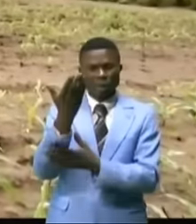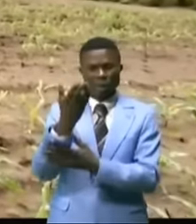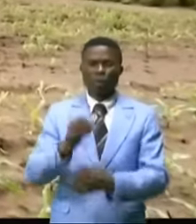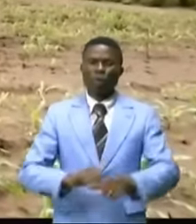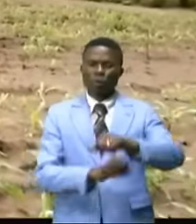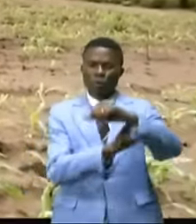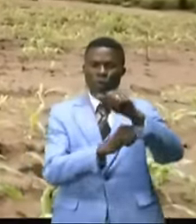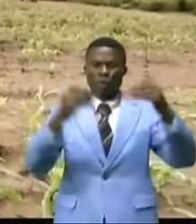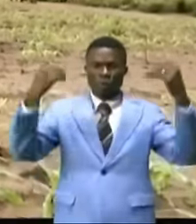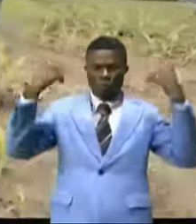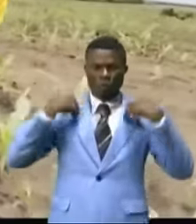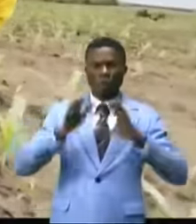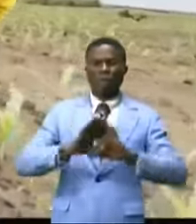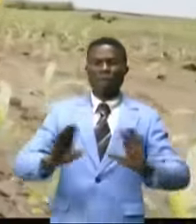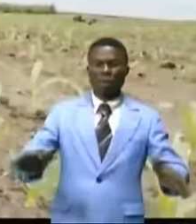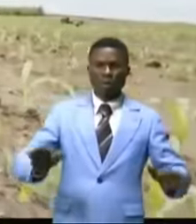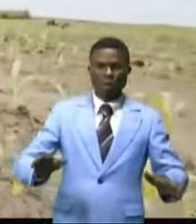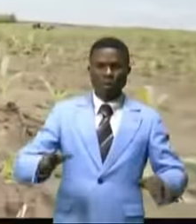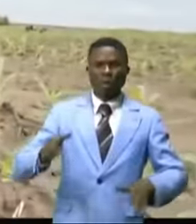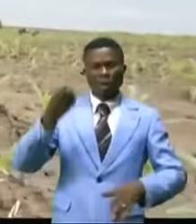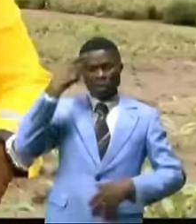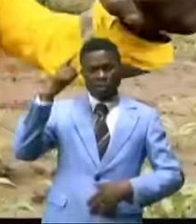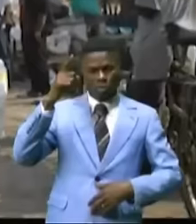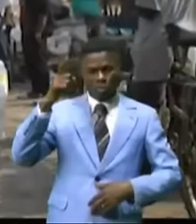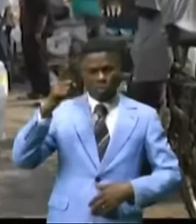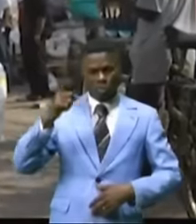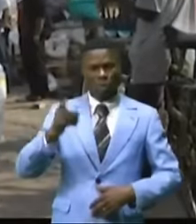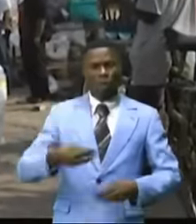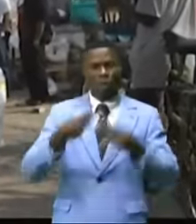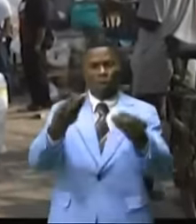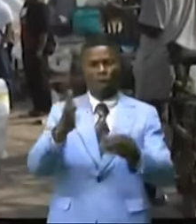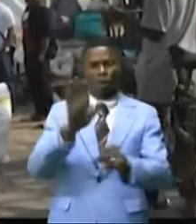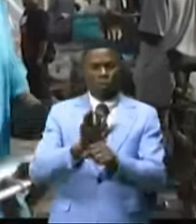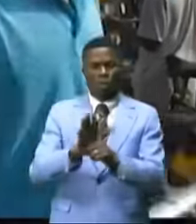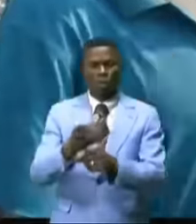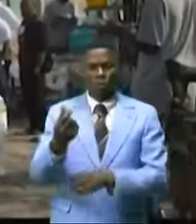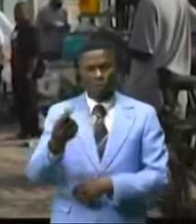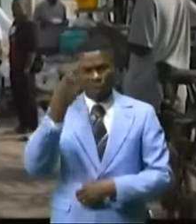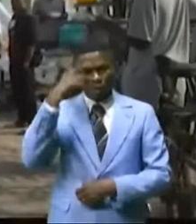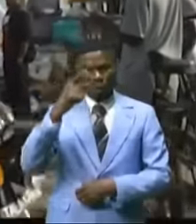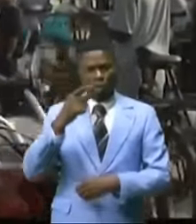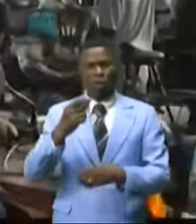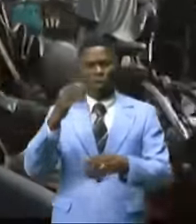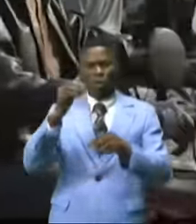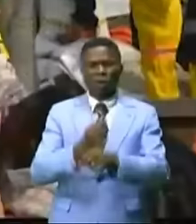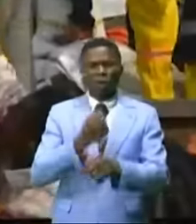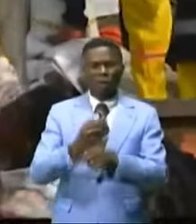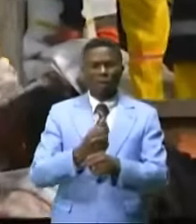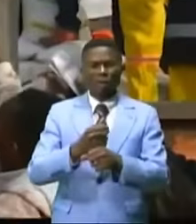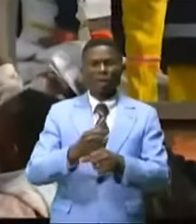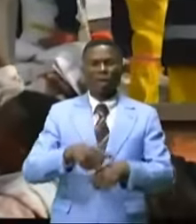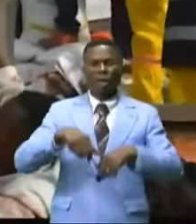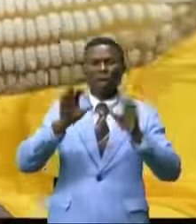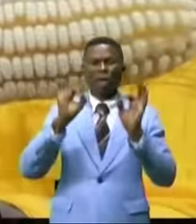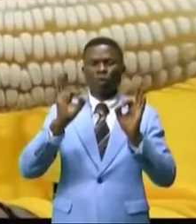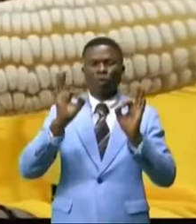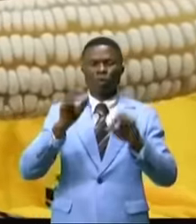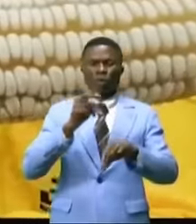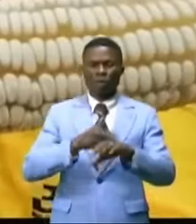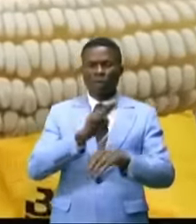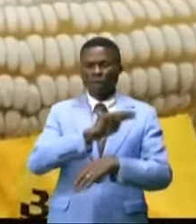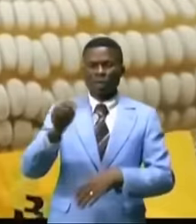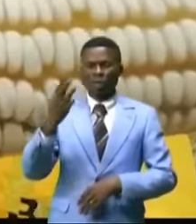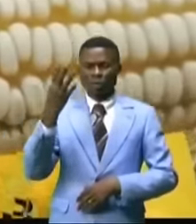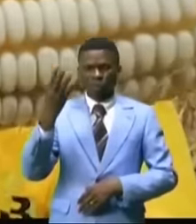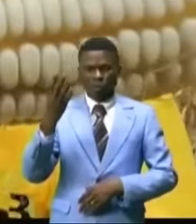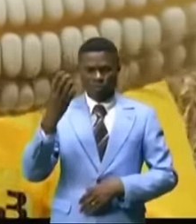l'accompagnement des autorités compétentes en vue d'émettre de moyens nécessaires pour la production des nouvelles saisons 2024. En